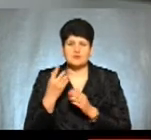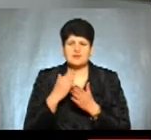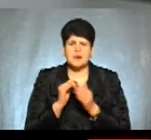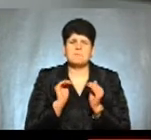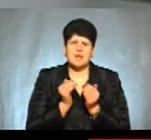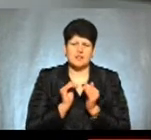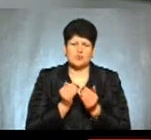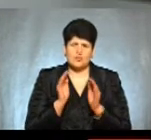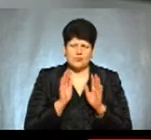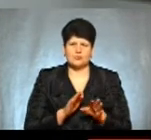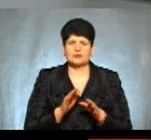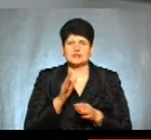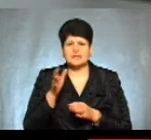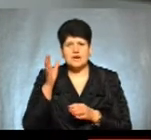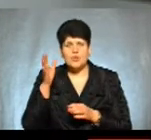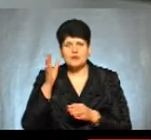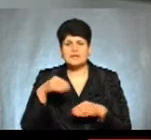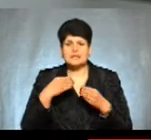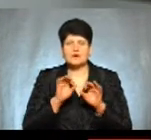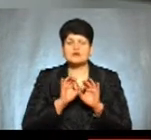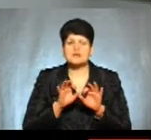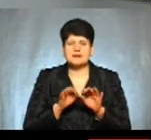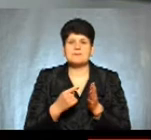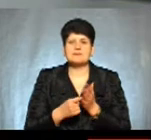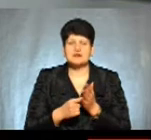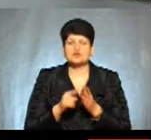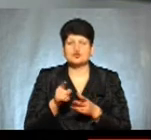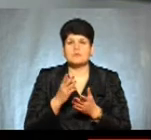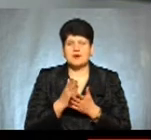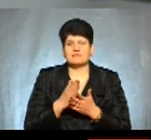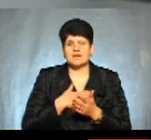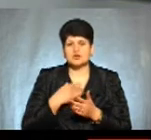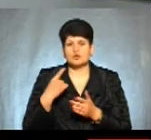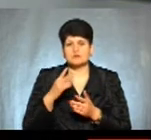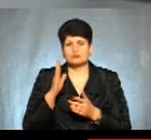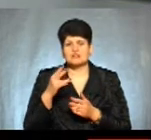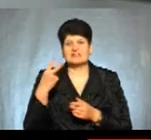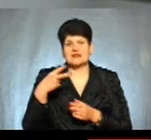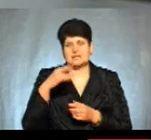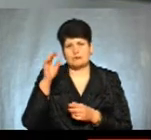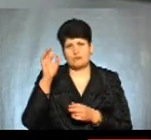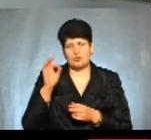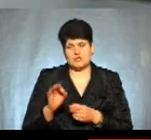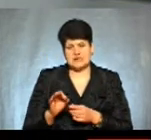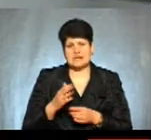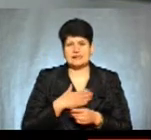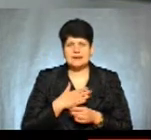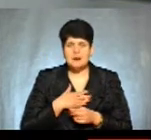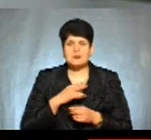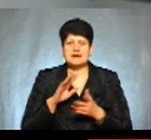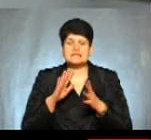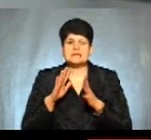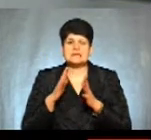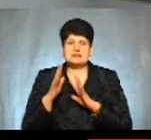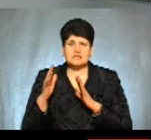звичайно, малою, тому що наука дає роз'яснення, підтвердження, що вона мала бути в нашій області 20%. Нам, лісівникам,